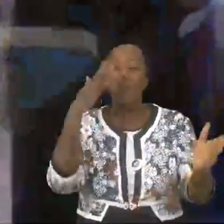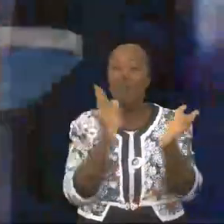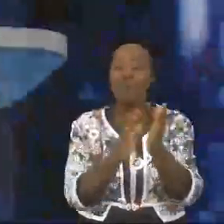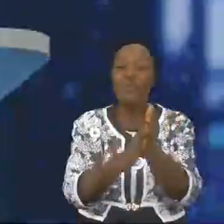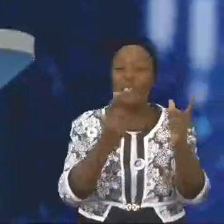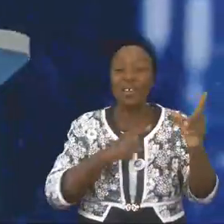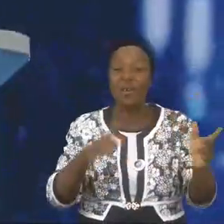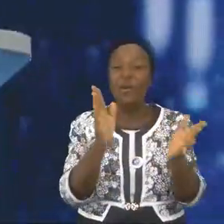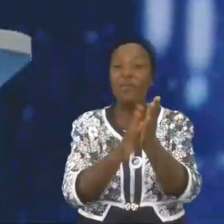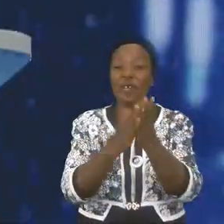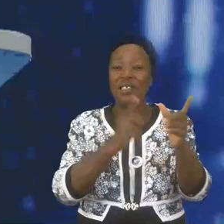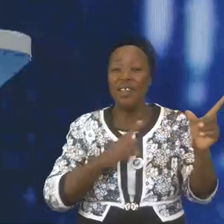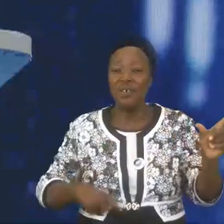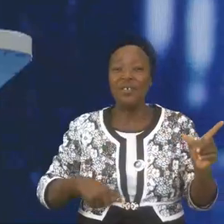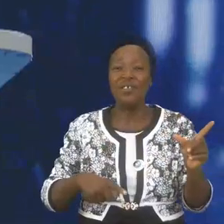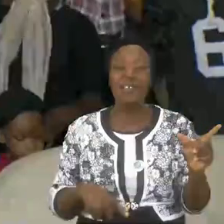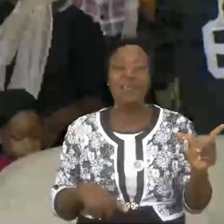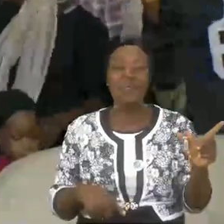Dieu.